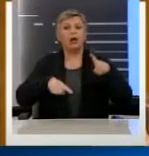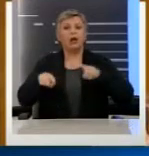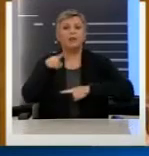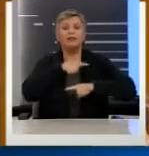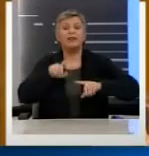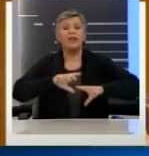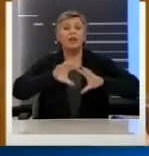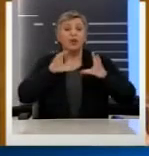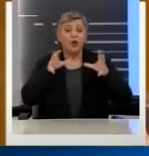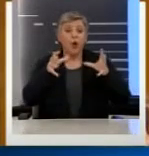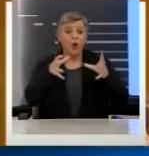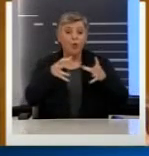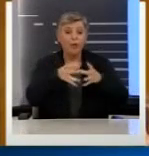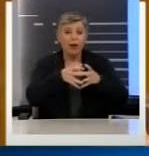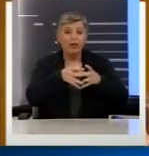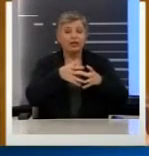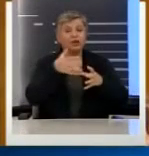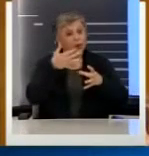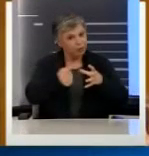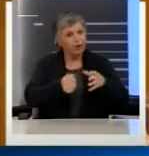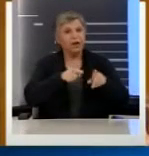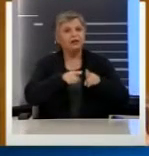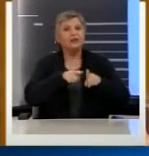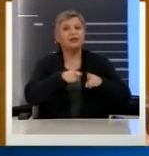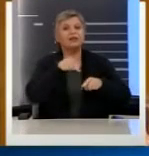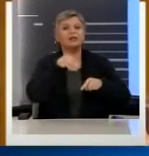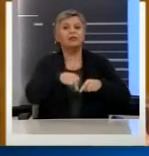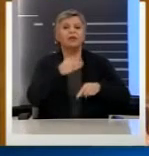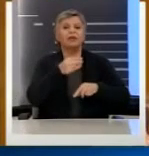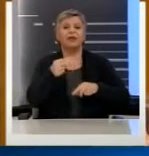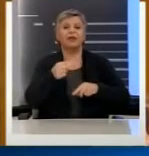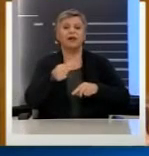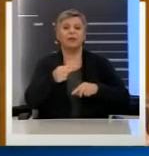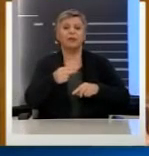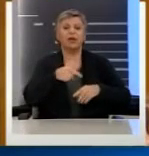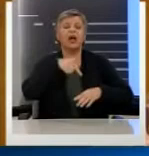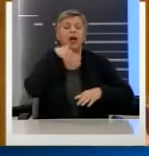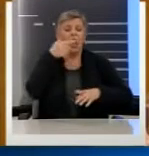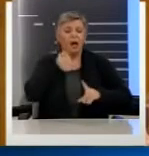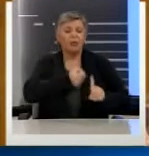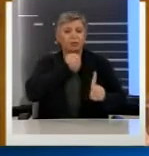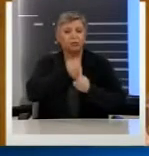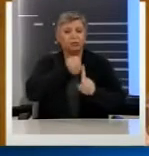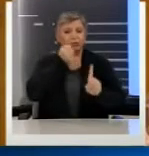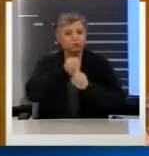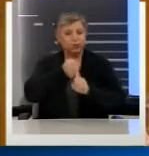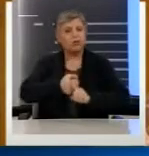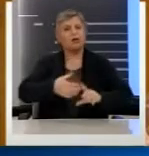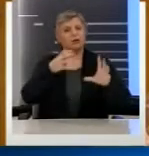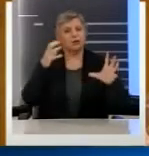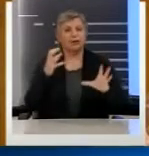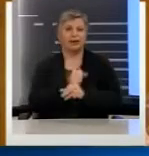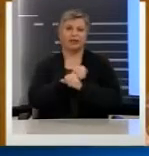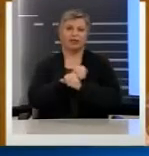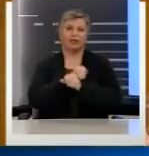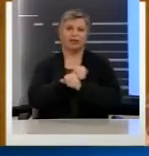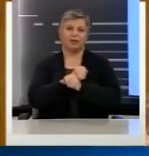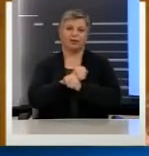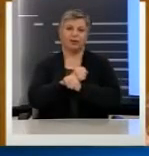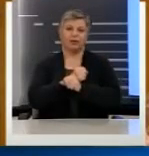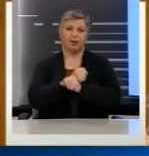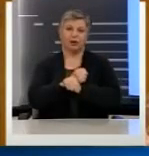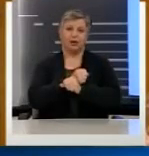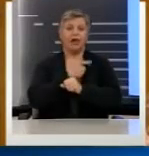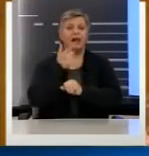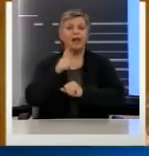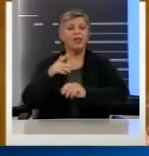τους αφορούσαν. Όλη η ιστορία, η πολιτική και η ιστορία των τελευταίων χρόνων,